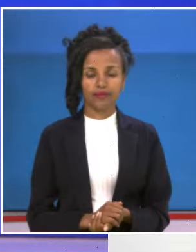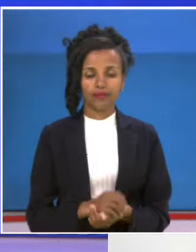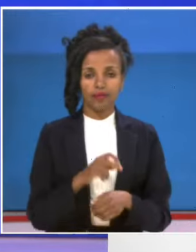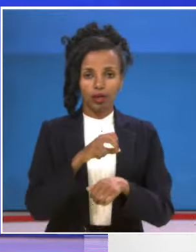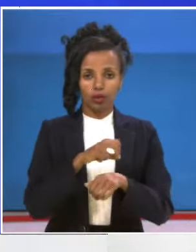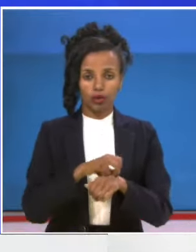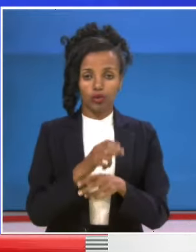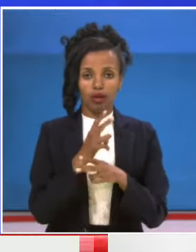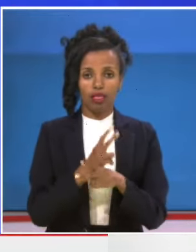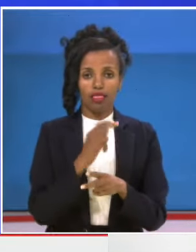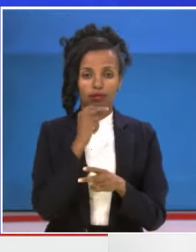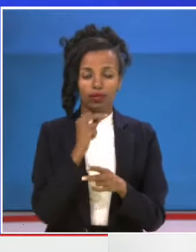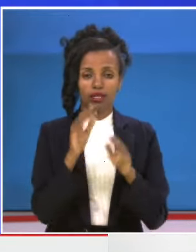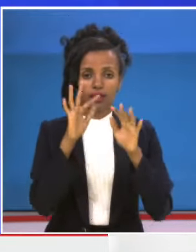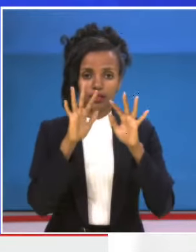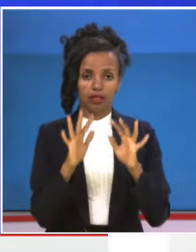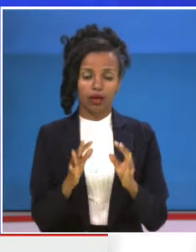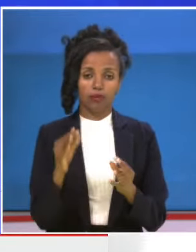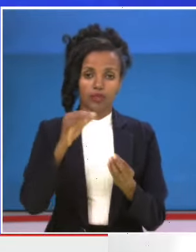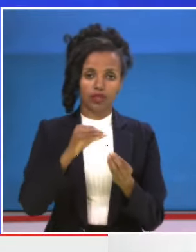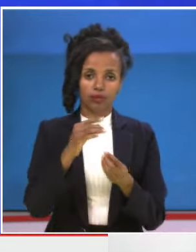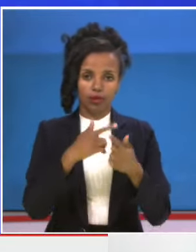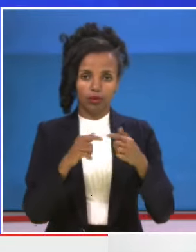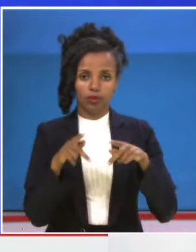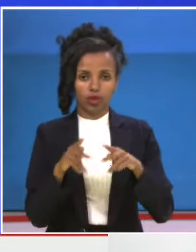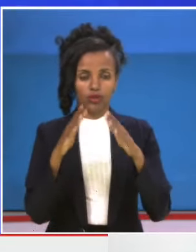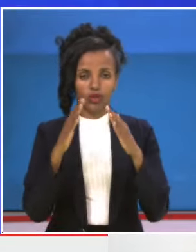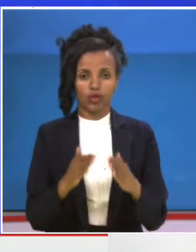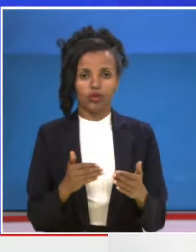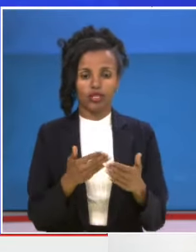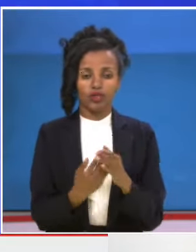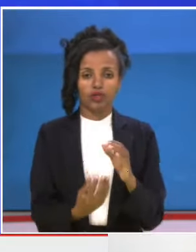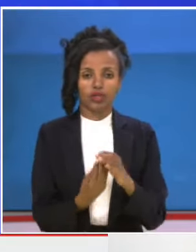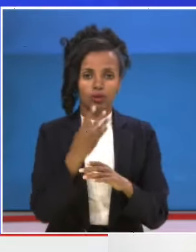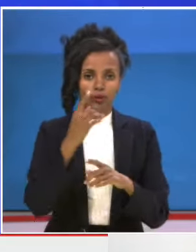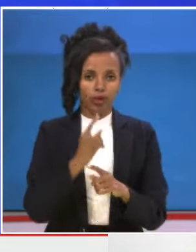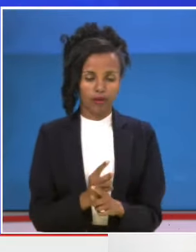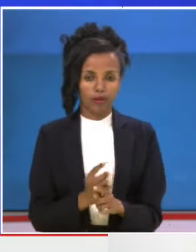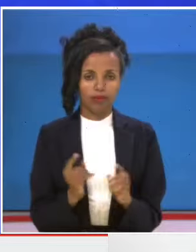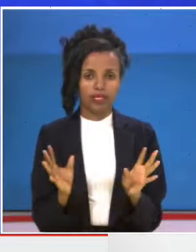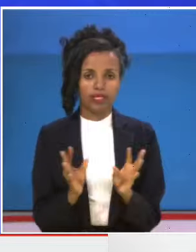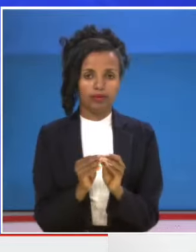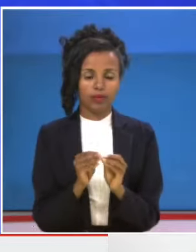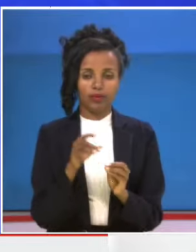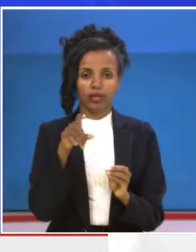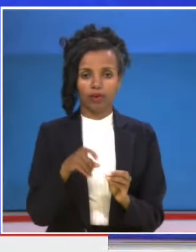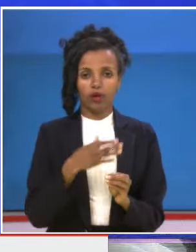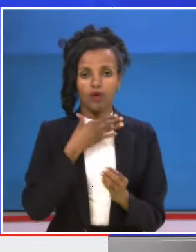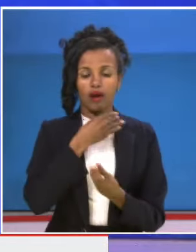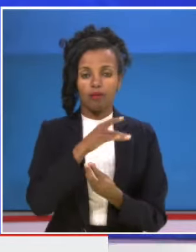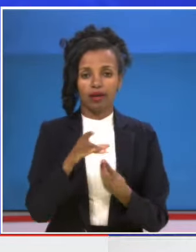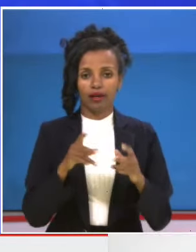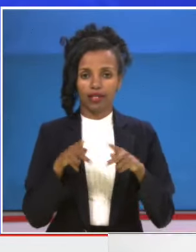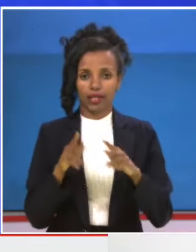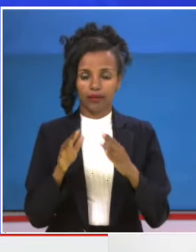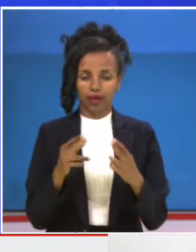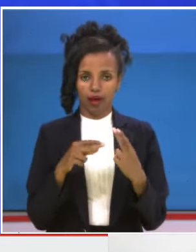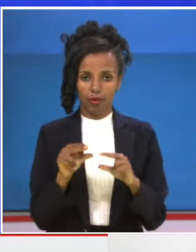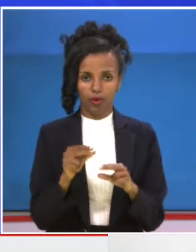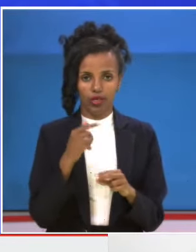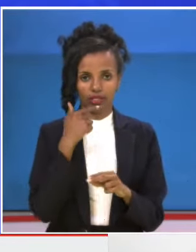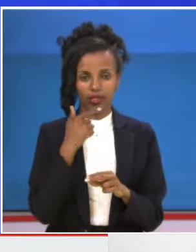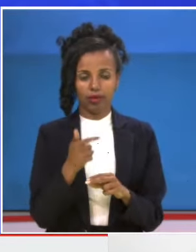وقتون يالت أبك أزناب يجمرة بممتاتو أرسوا الدرو يدرسو سبلوچن بأقبابو ما سب سب اندامي قباو يمراك للقبرنا بيرواسا